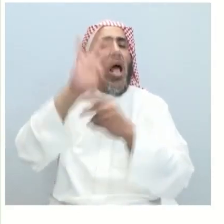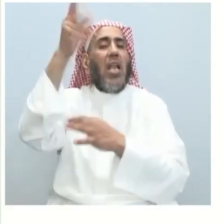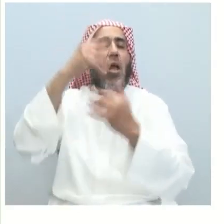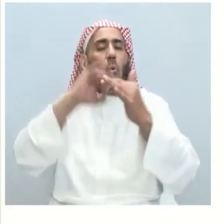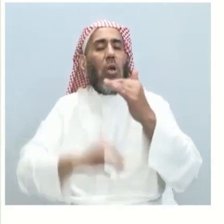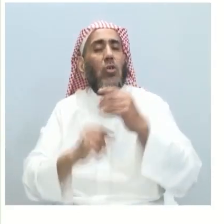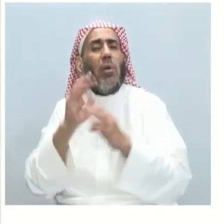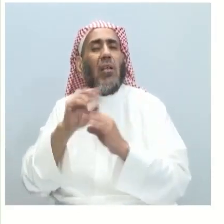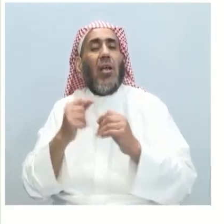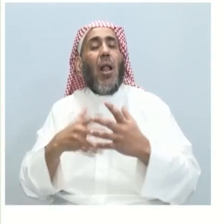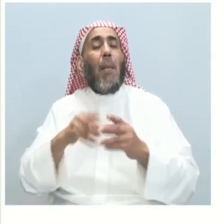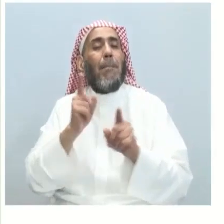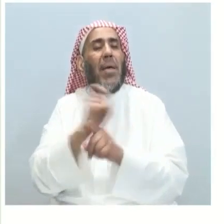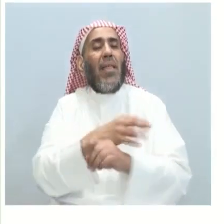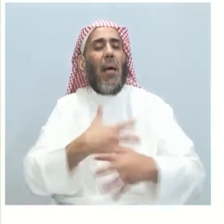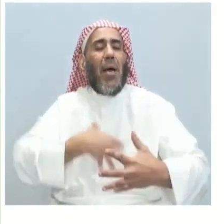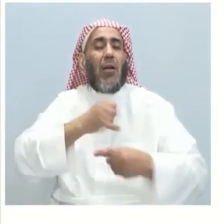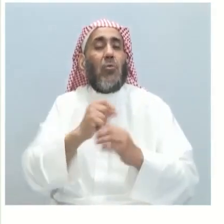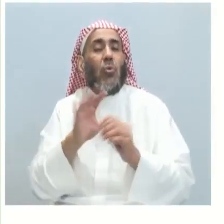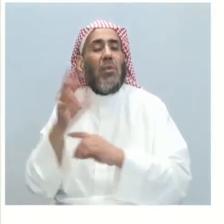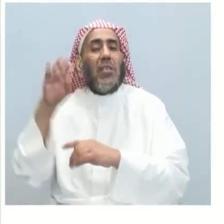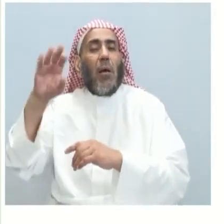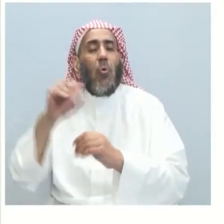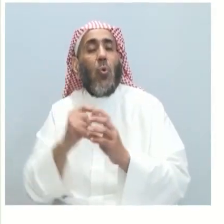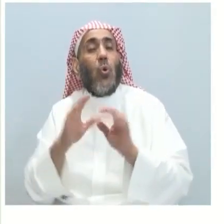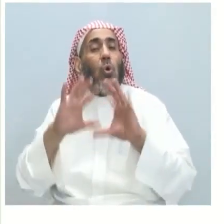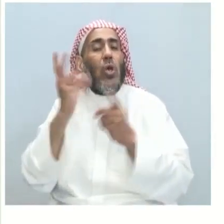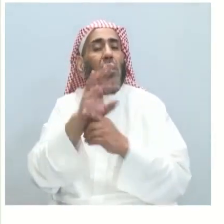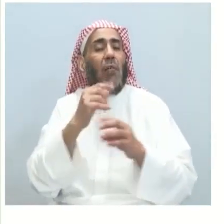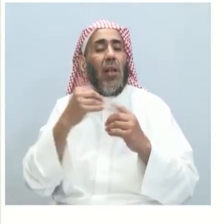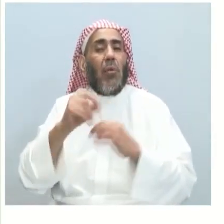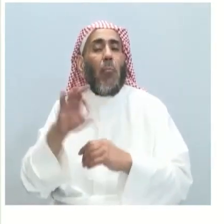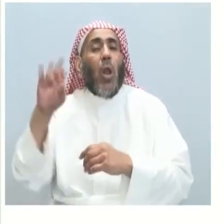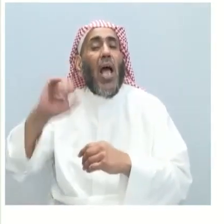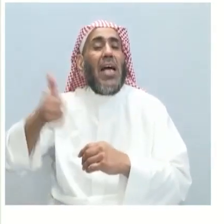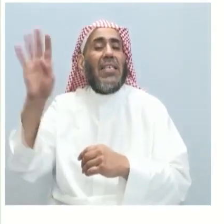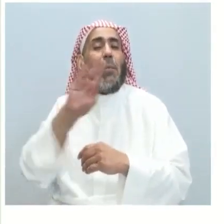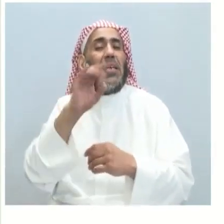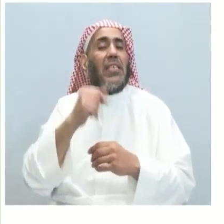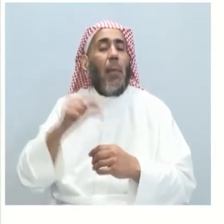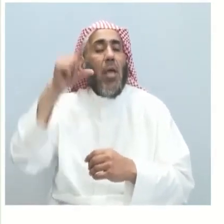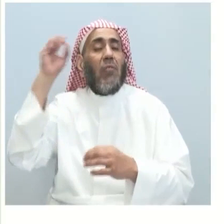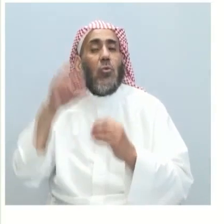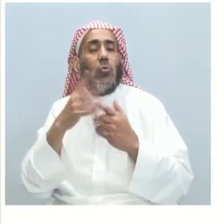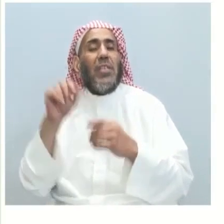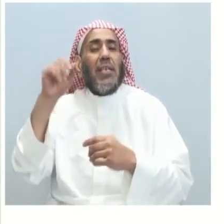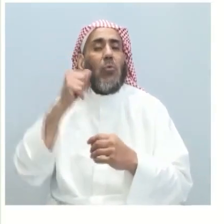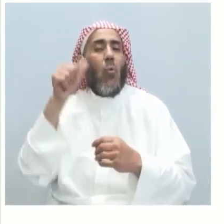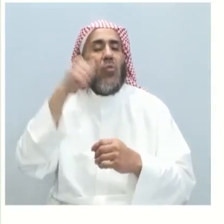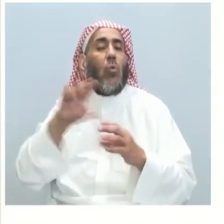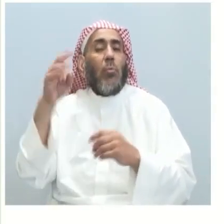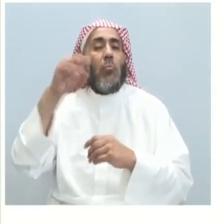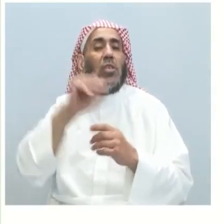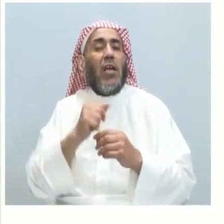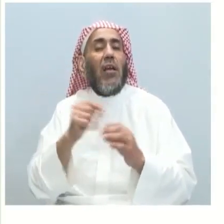استلهموا المذهب الرومانسي وكان لمدرسه ابو صدا في شعراء العالم العربي من هو ابو القاسم الشابي في تونس والتيجان بشير في السودان وعمر ابو